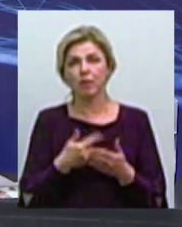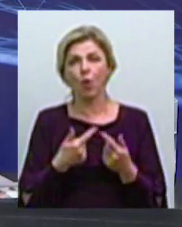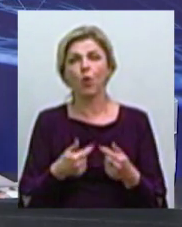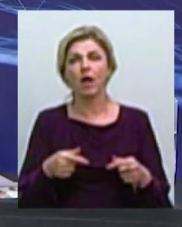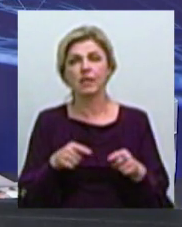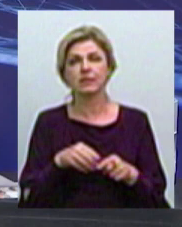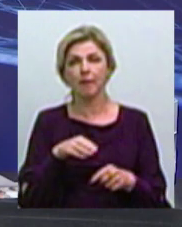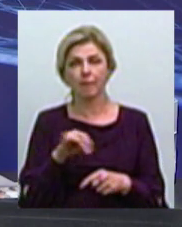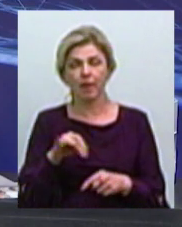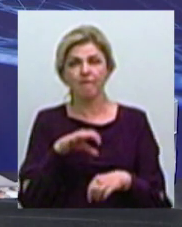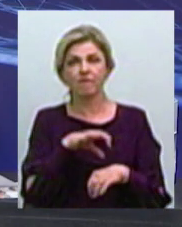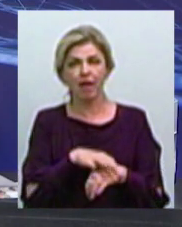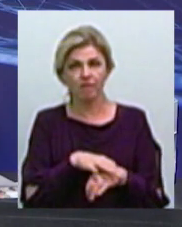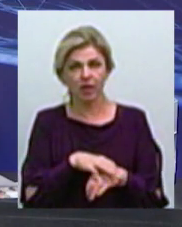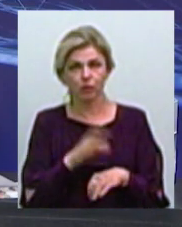организациями выявлено,